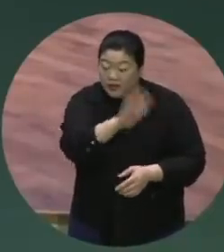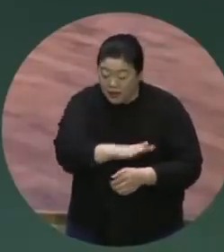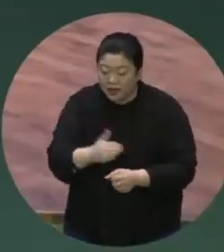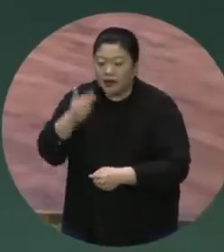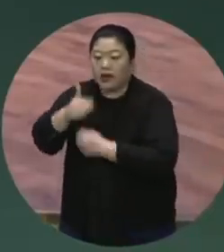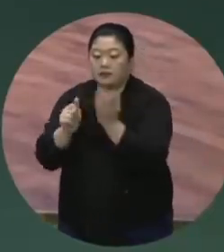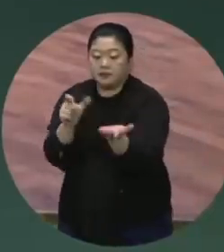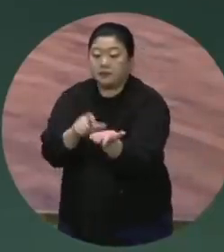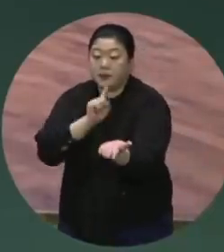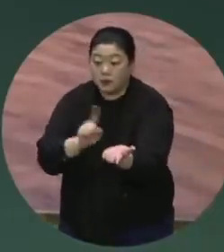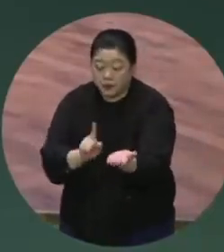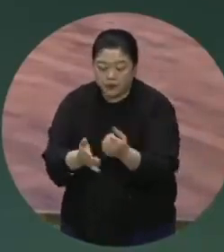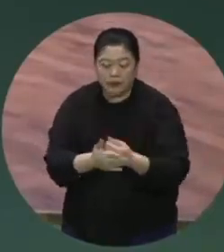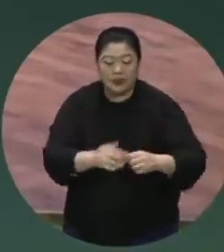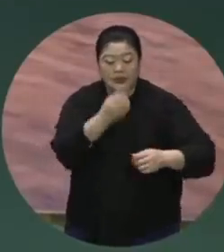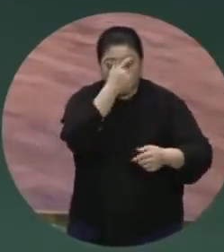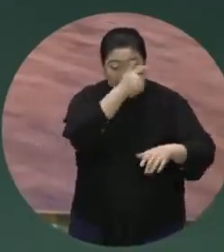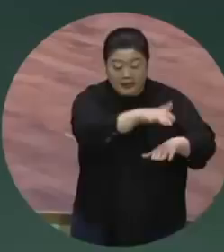순종해라.